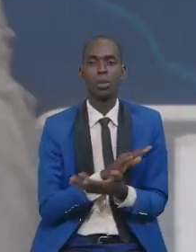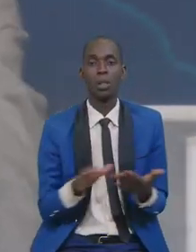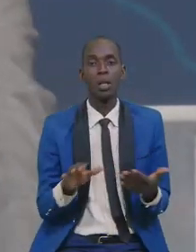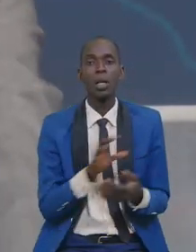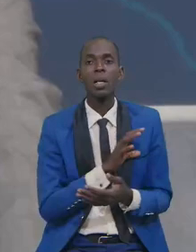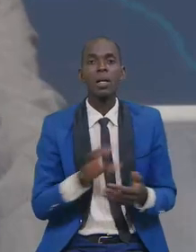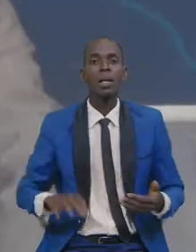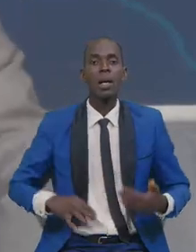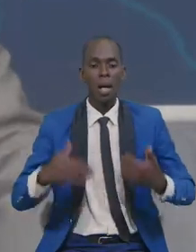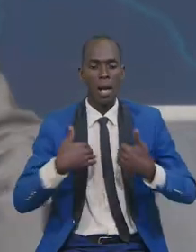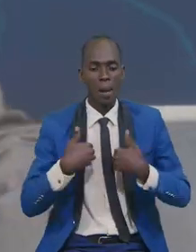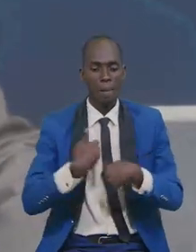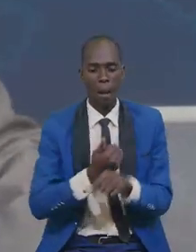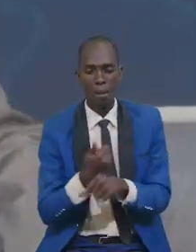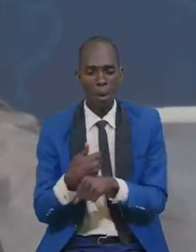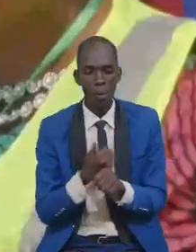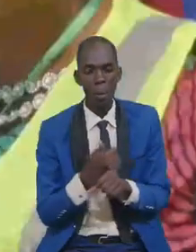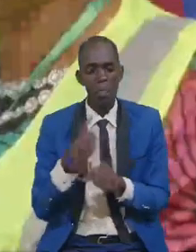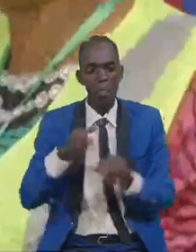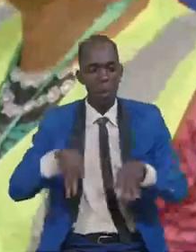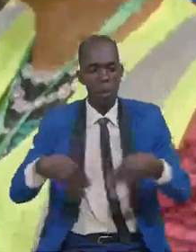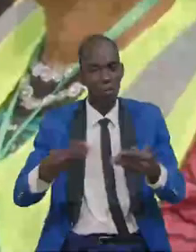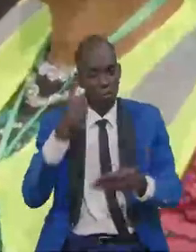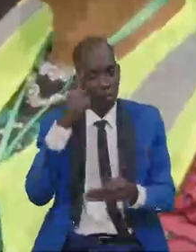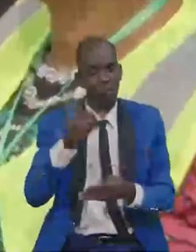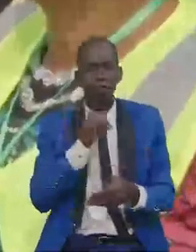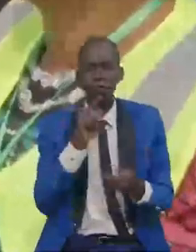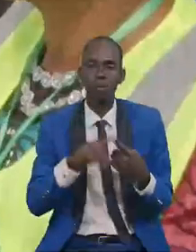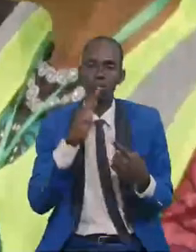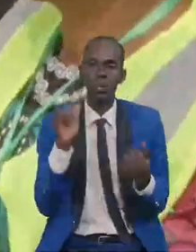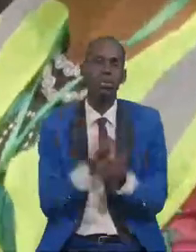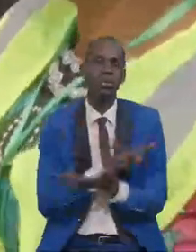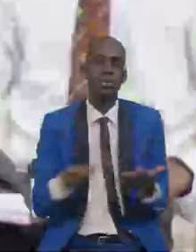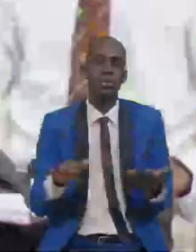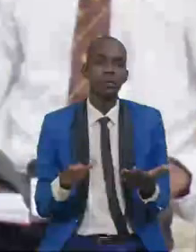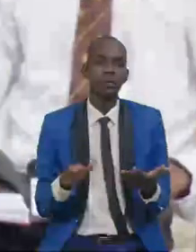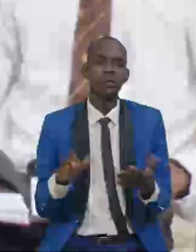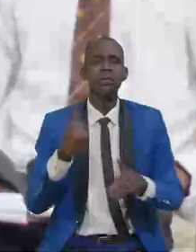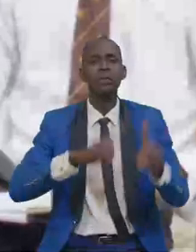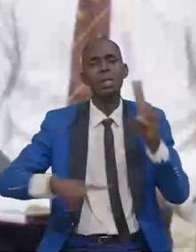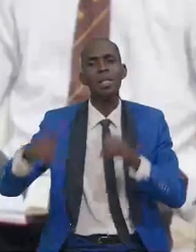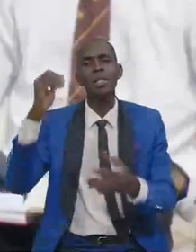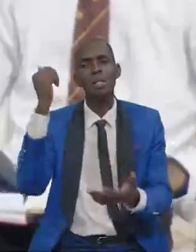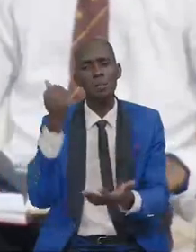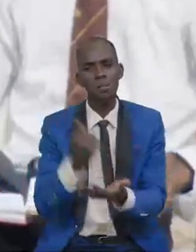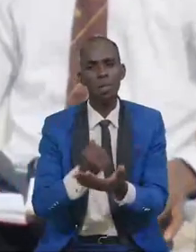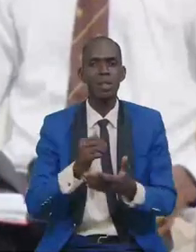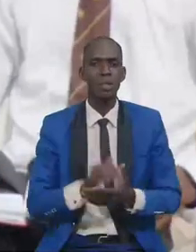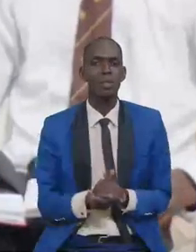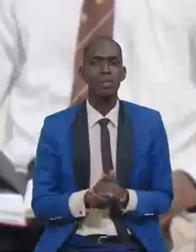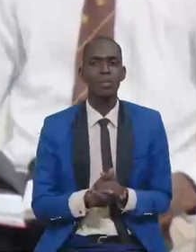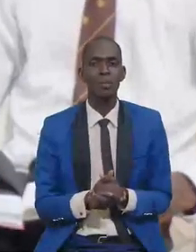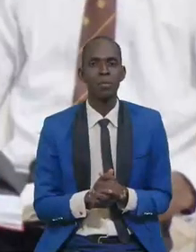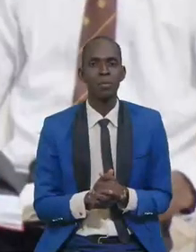Christ a fait la provision pour que tu ne périsses point. Amen.